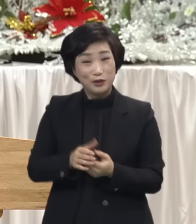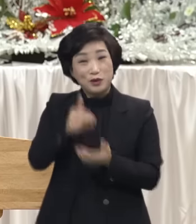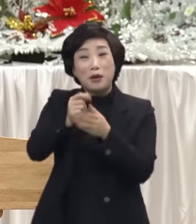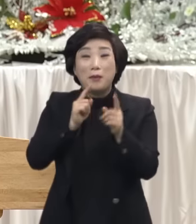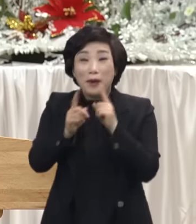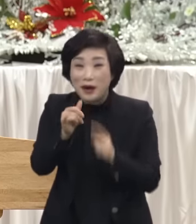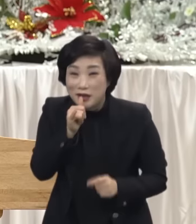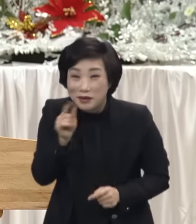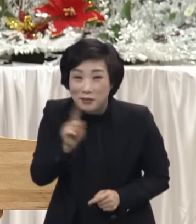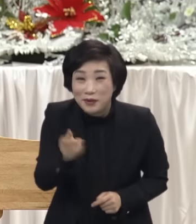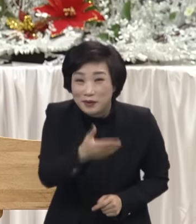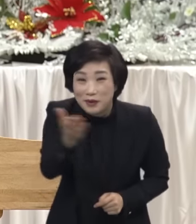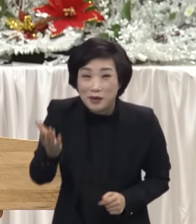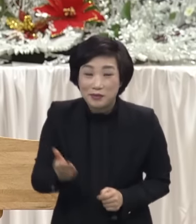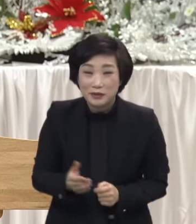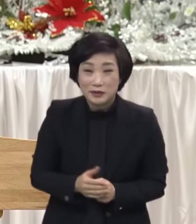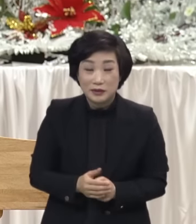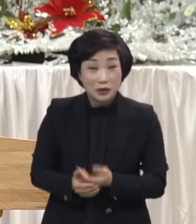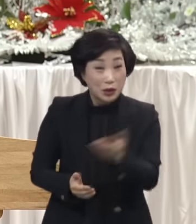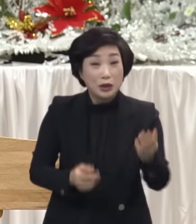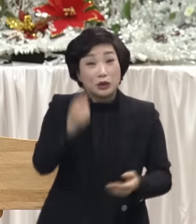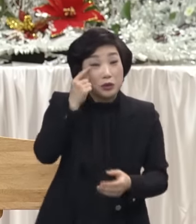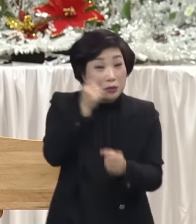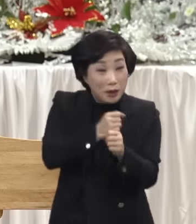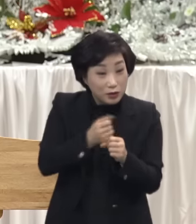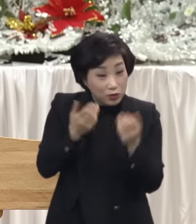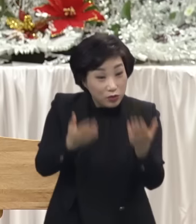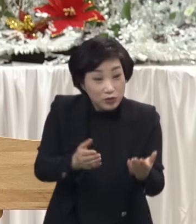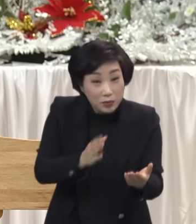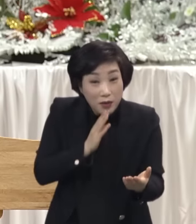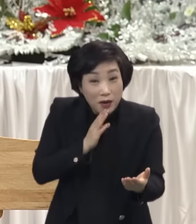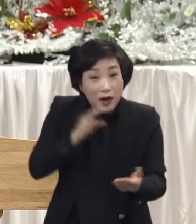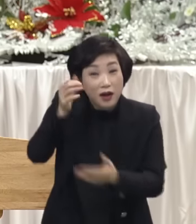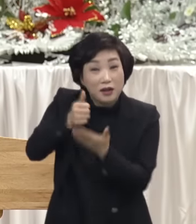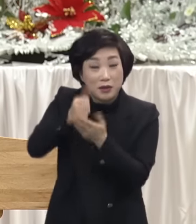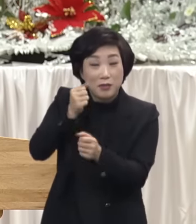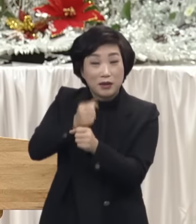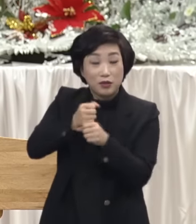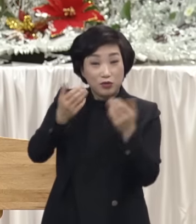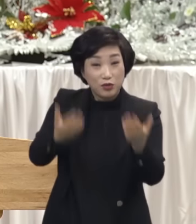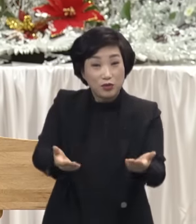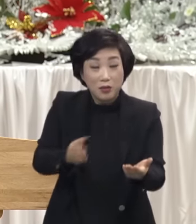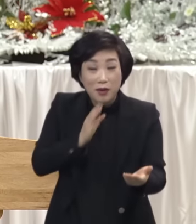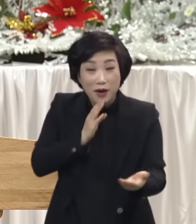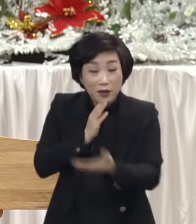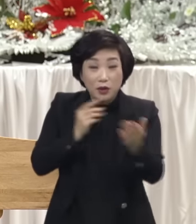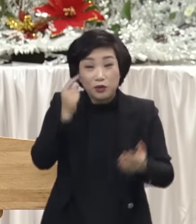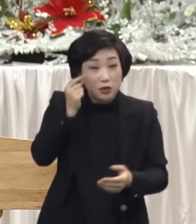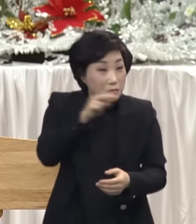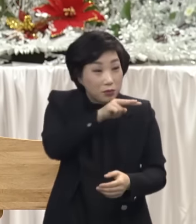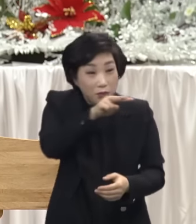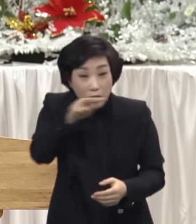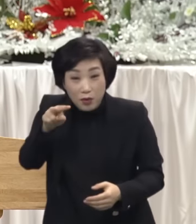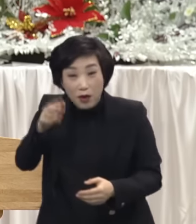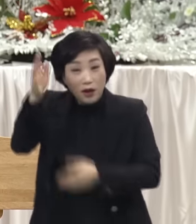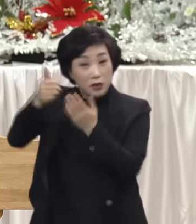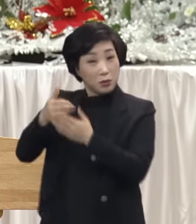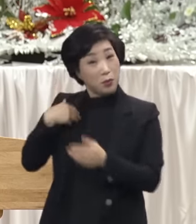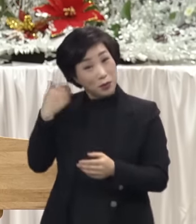말씀하시느냐? 네 눈을 내가 지었는데 네 눈이 무엇을 보는지